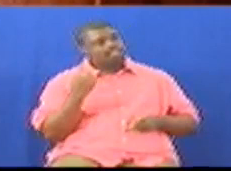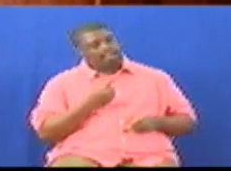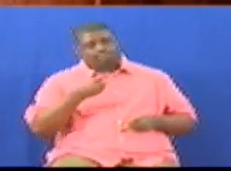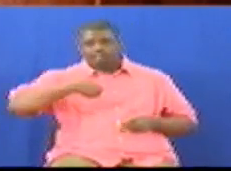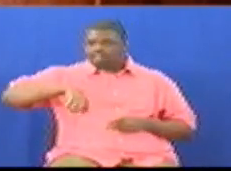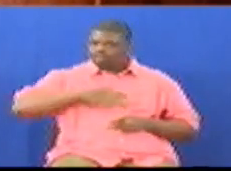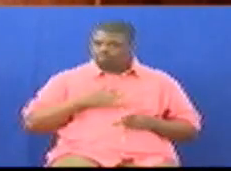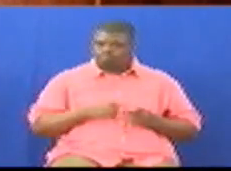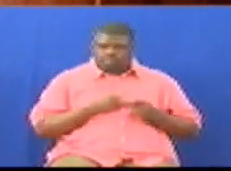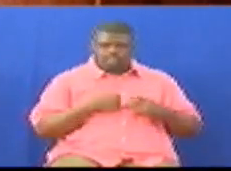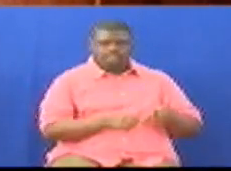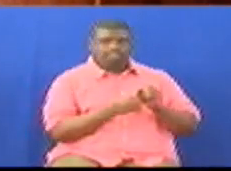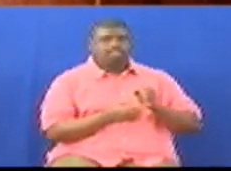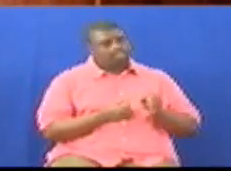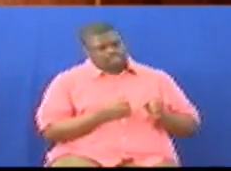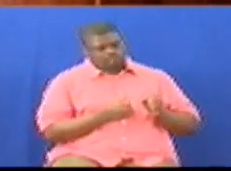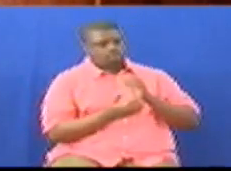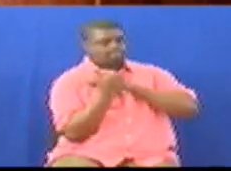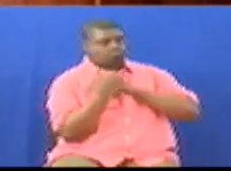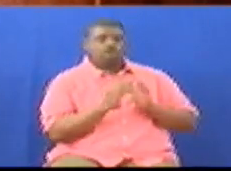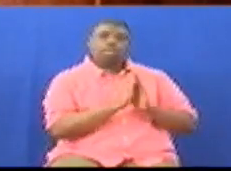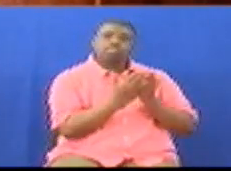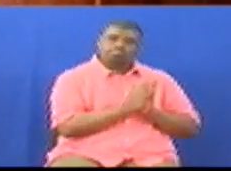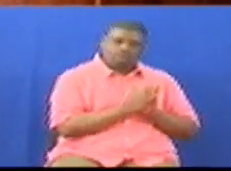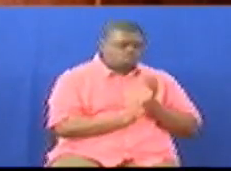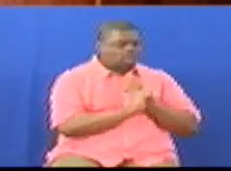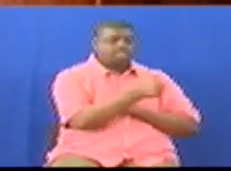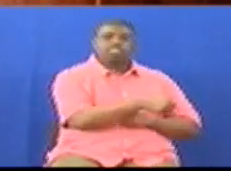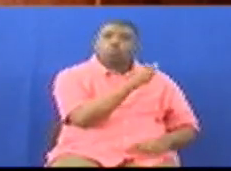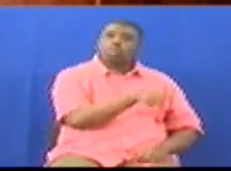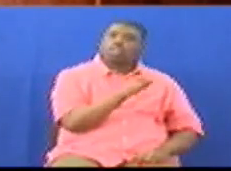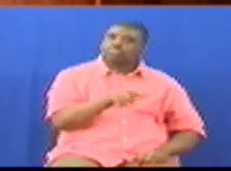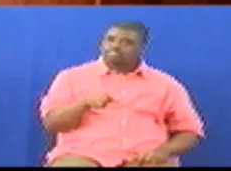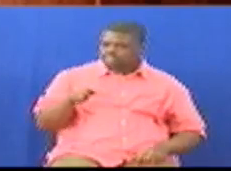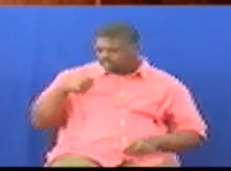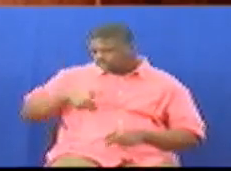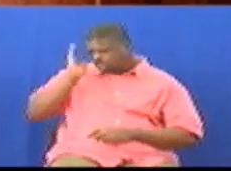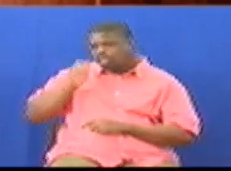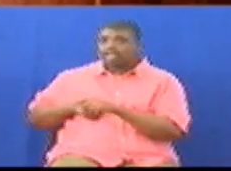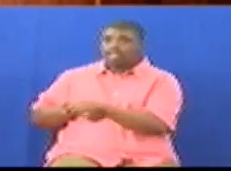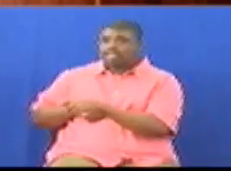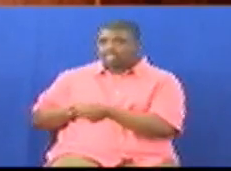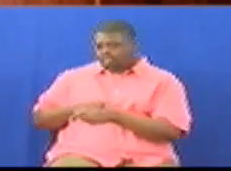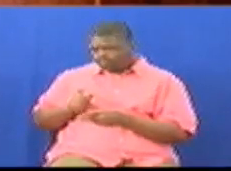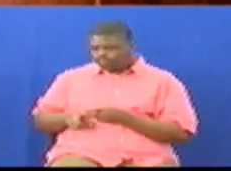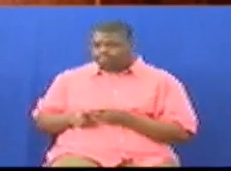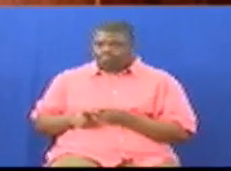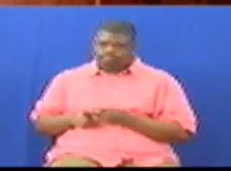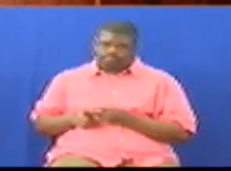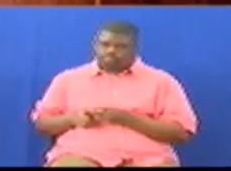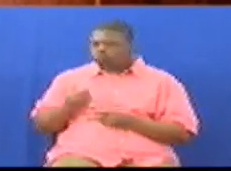kwa kutimiza wajibu wa kikatiba kwa kuwakilisha wananchi na serikali. Mheshimiwa Naibu Spika, kwa umuhimu